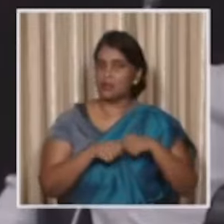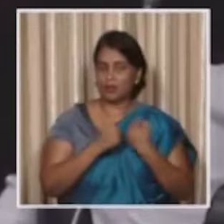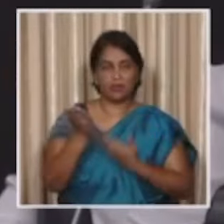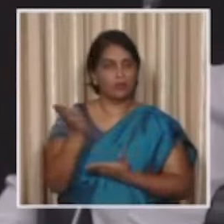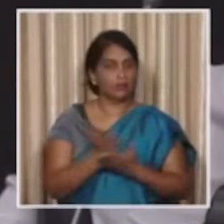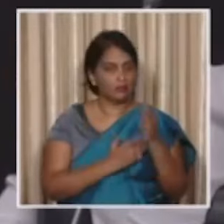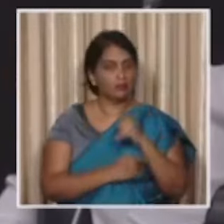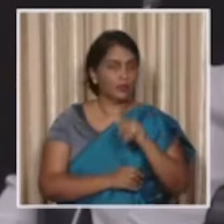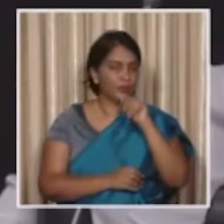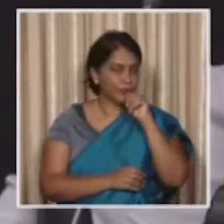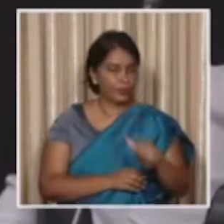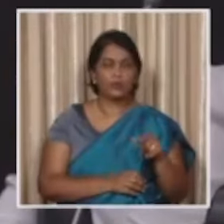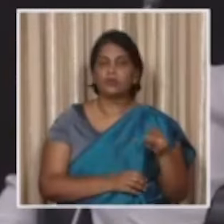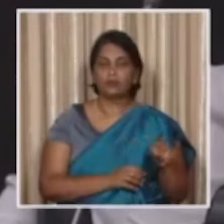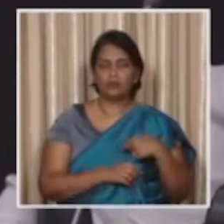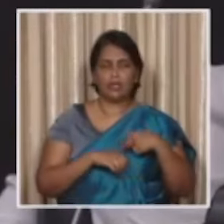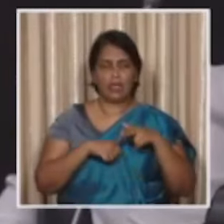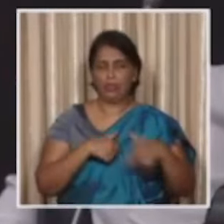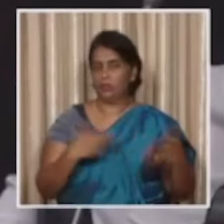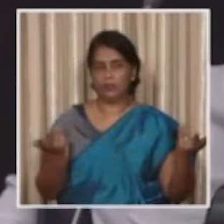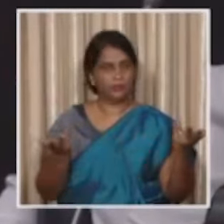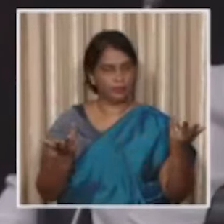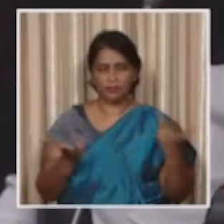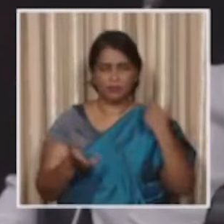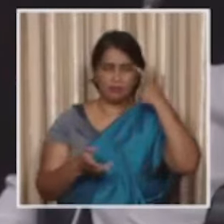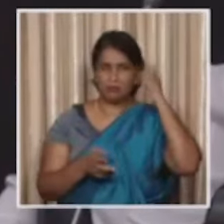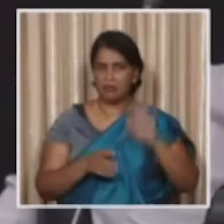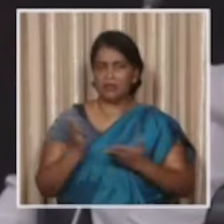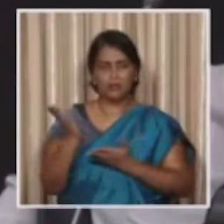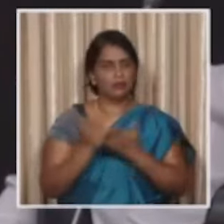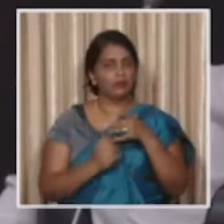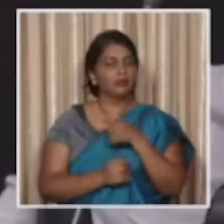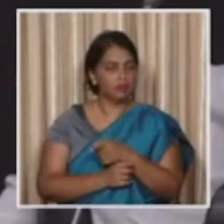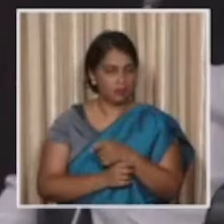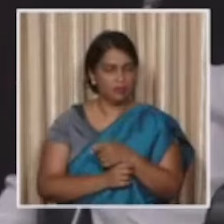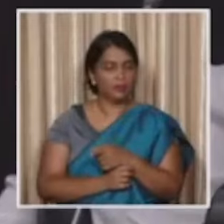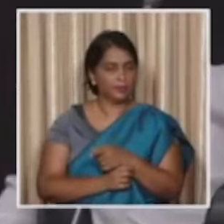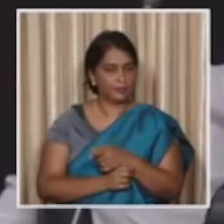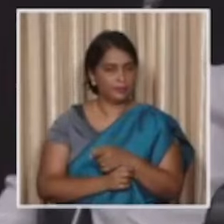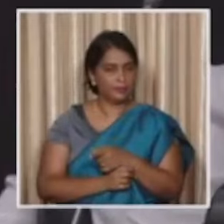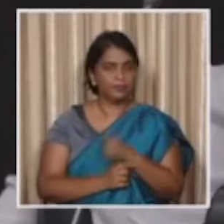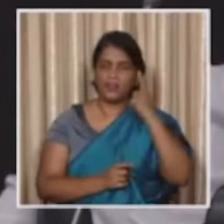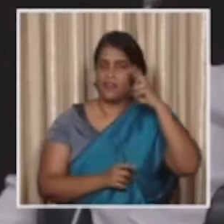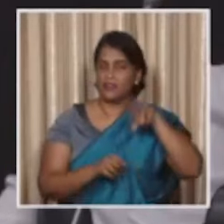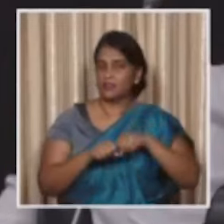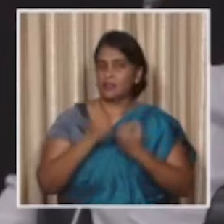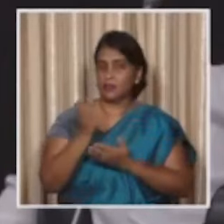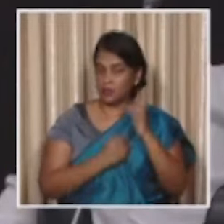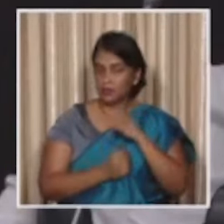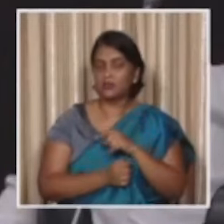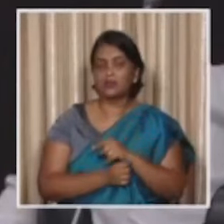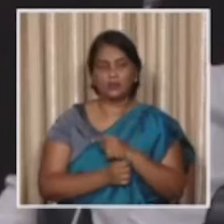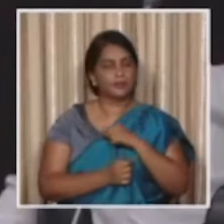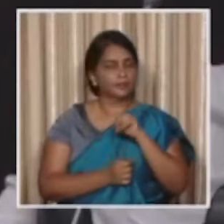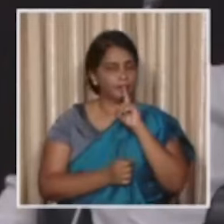ගෙනාවේ කිසිම පදනමක් නැතුව, කිසිම පදනමක් ඇති කාරණයකට නෙමෙයි මේ විශ්වාස භංගය ගෙනාවේ කියන එක